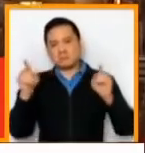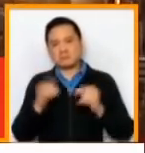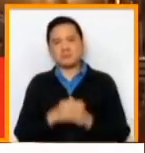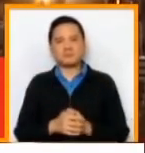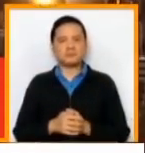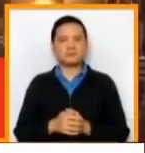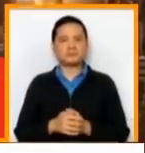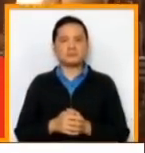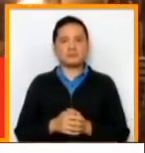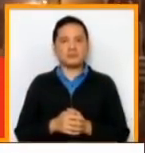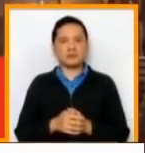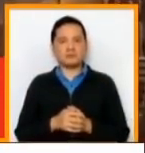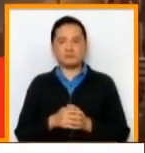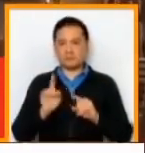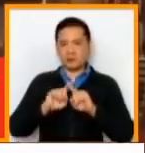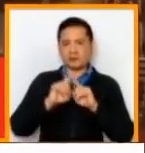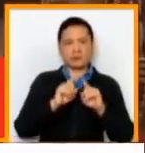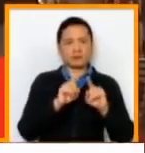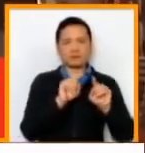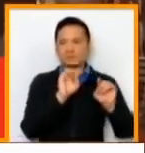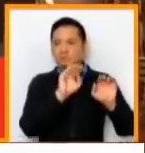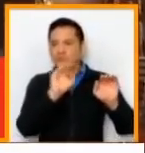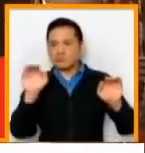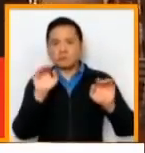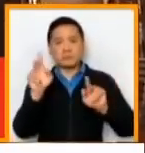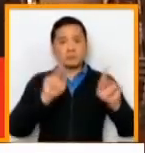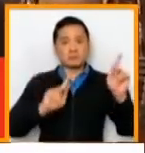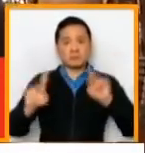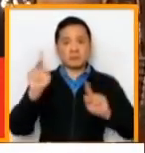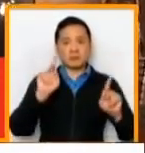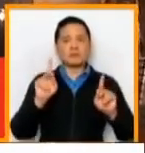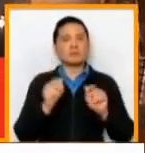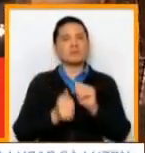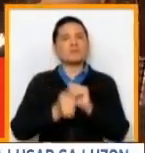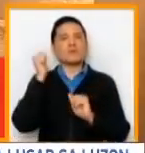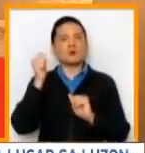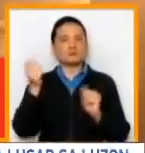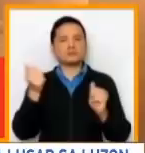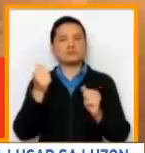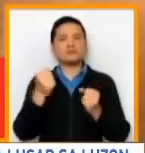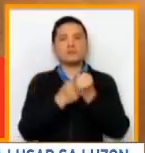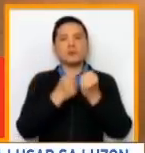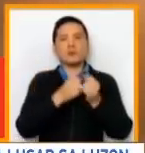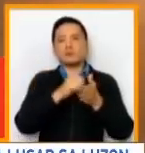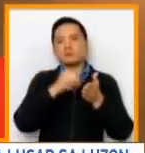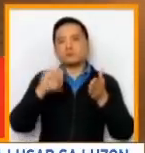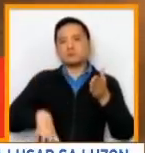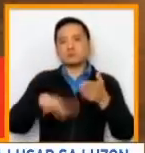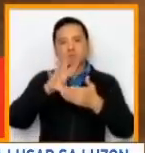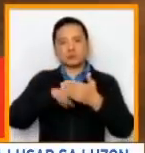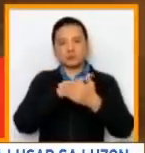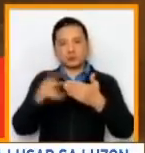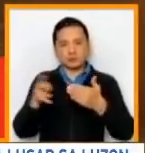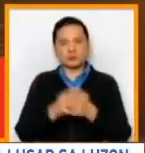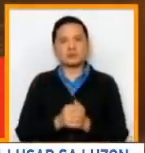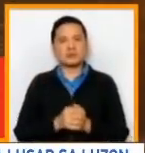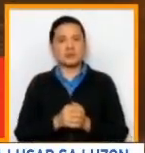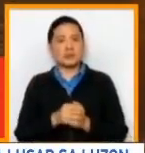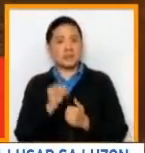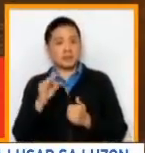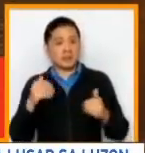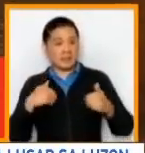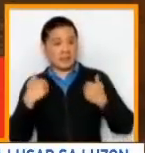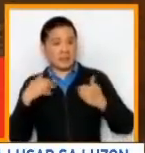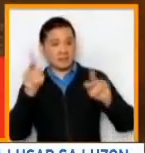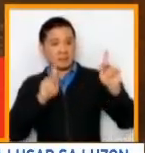nakausap ng GMA News, pabor na tanggalin na ang curfew simula November 4, Huwebes. Pagdating naman sa curfew sa mga menor de edad,